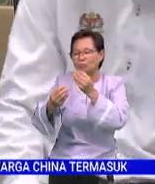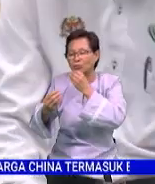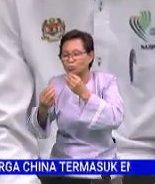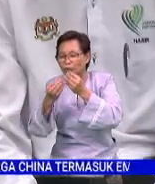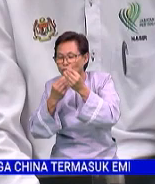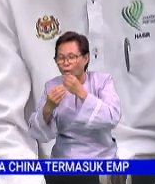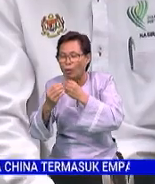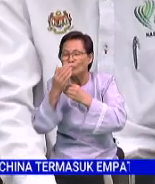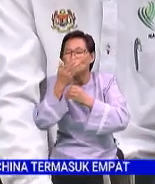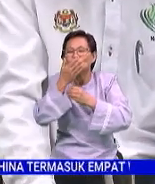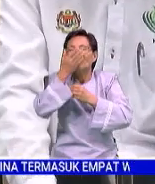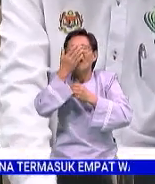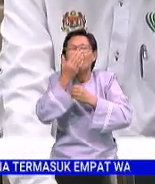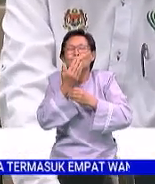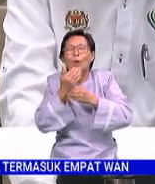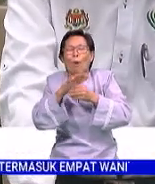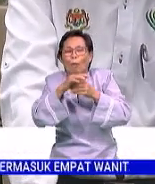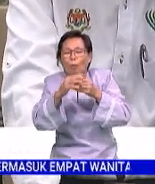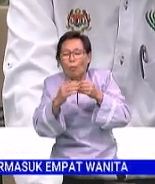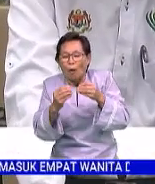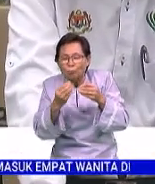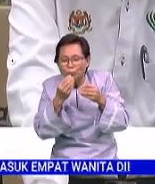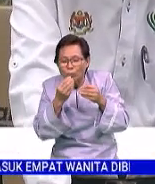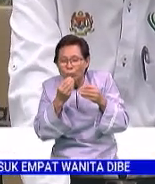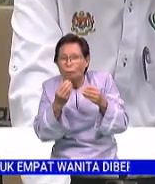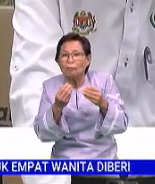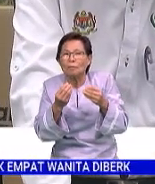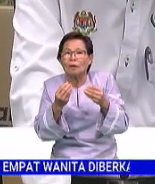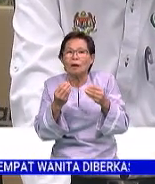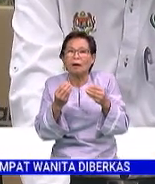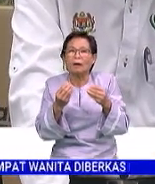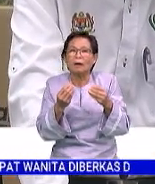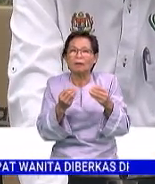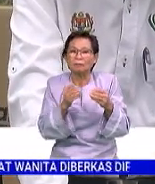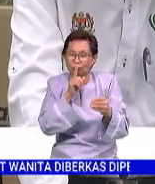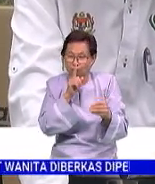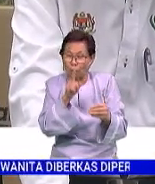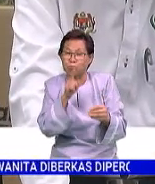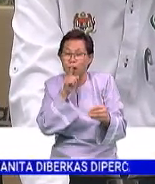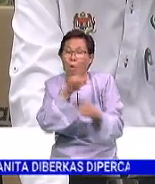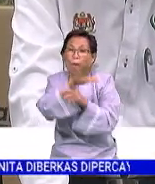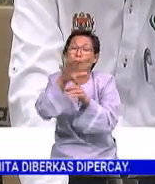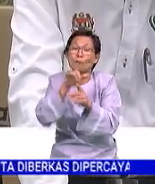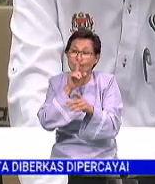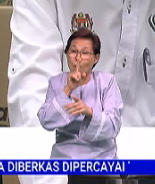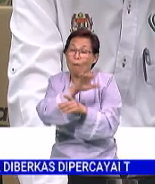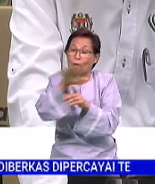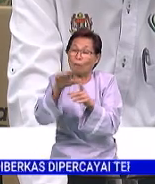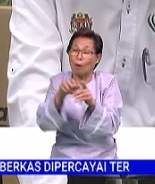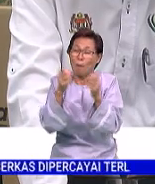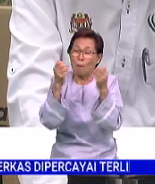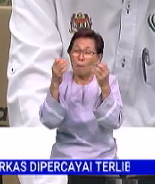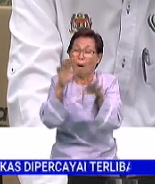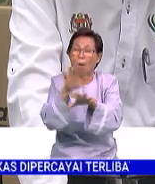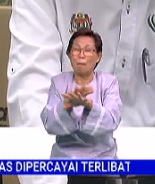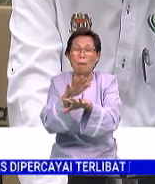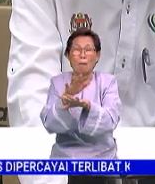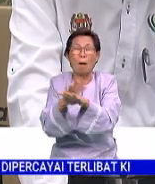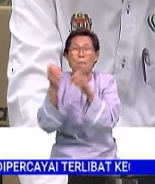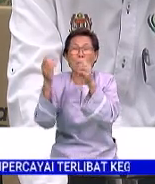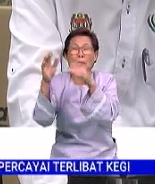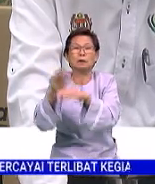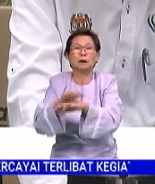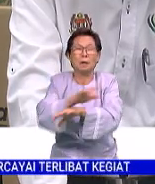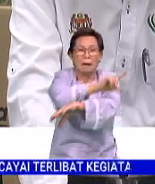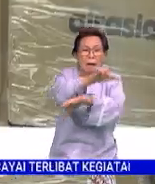harum manis, definitely demand akan bertambah dan tentu sekali dia akan melibatkan lebih ramai peladang-peladang harum